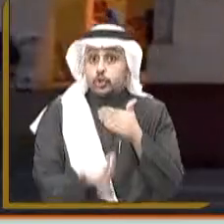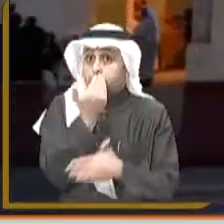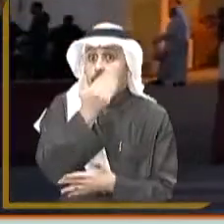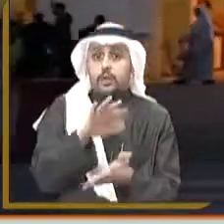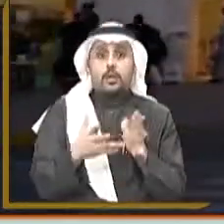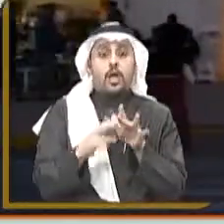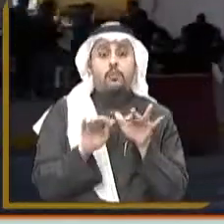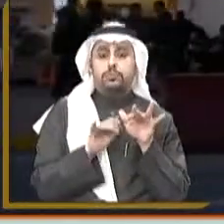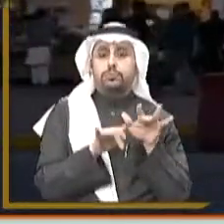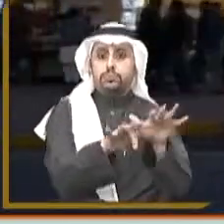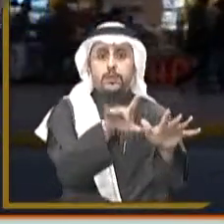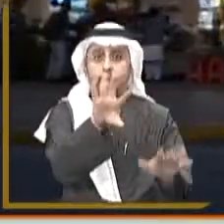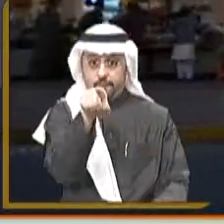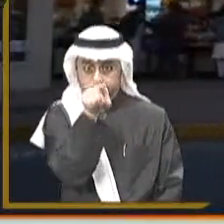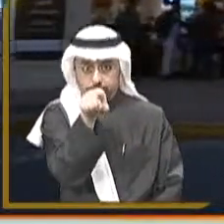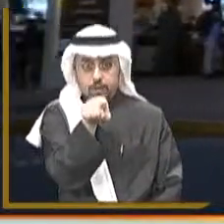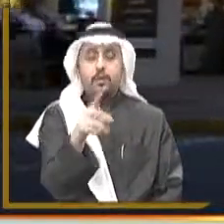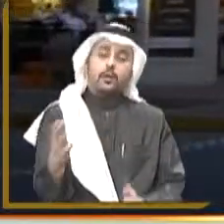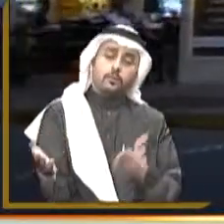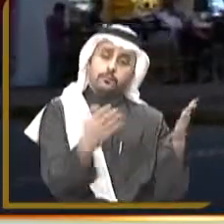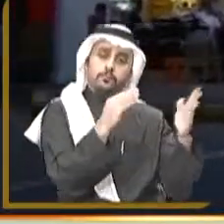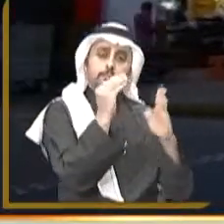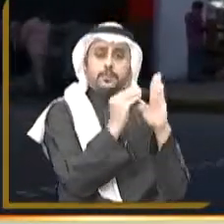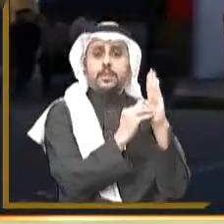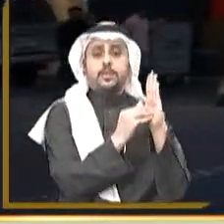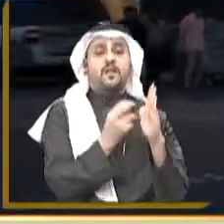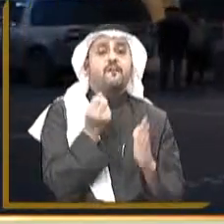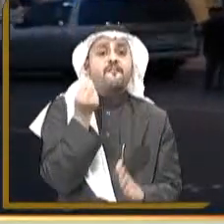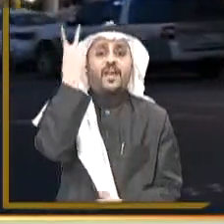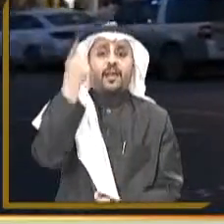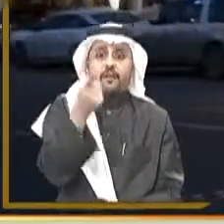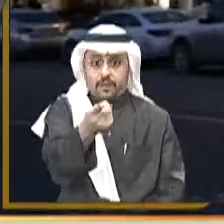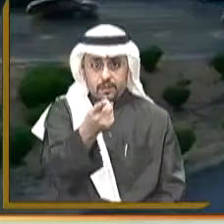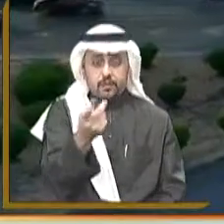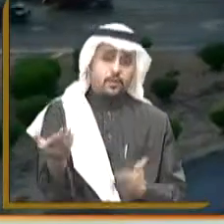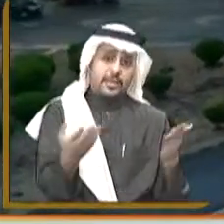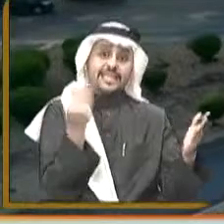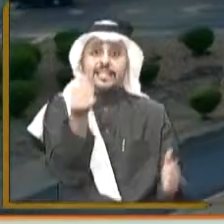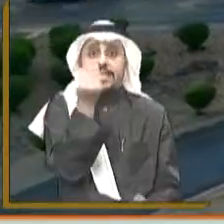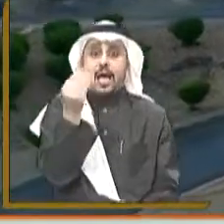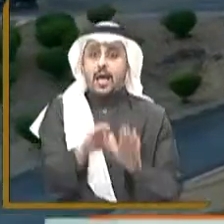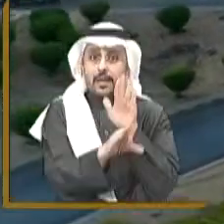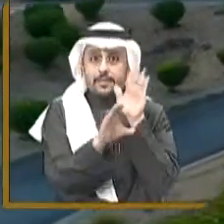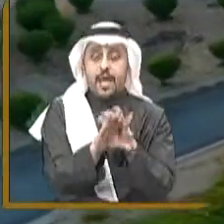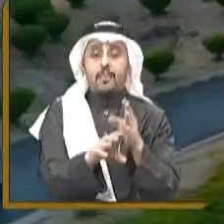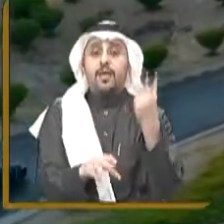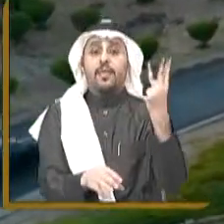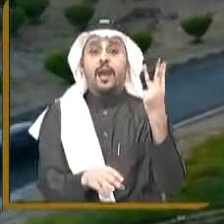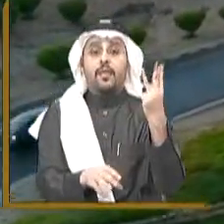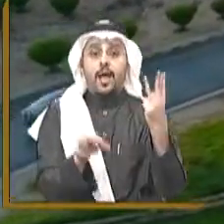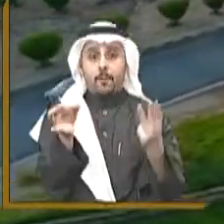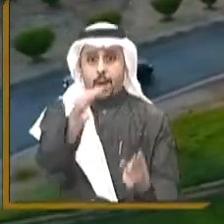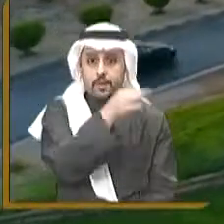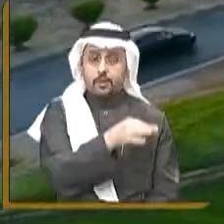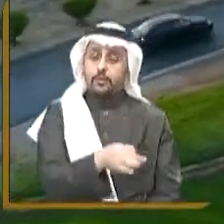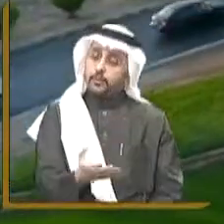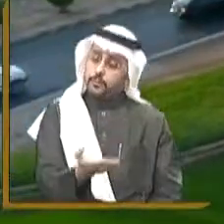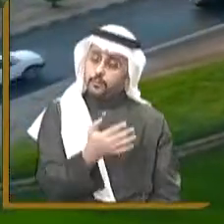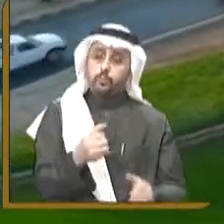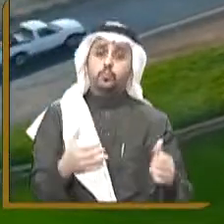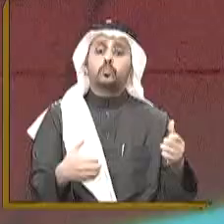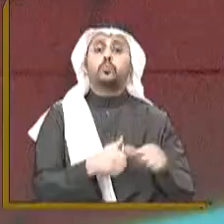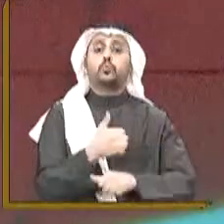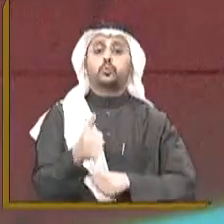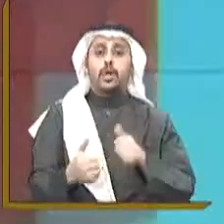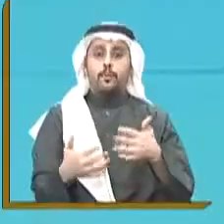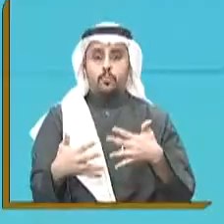السياحية والمساهمة في دعم بيئة ريادة الأعمال السياحية وتعزيز دورها في تحقيق رؤية المملكة.